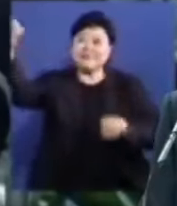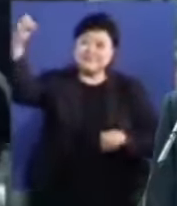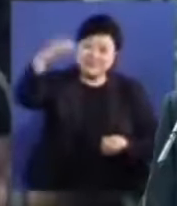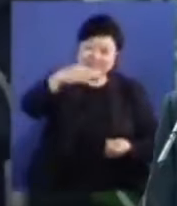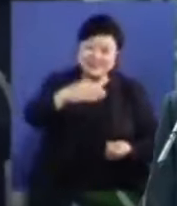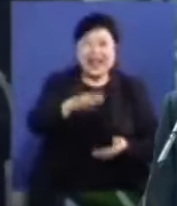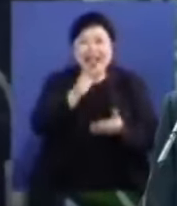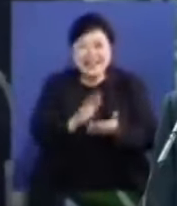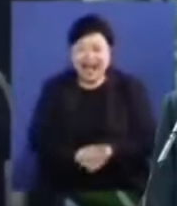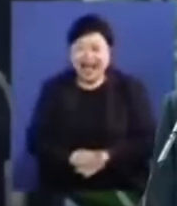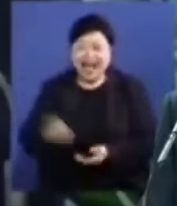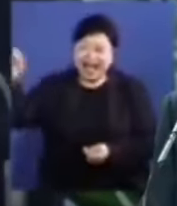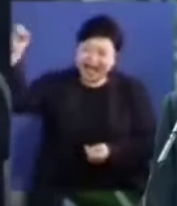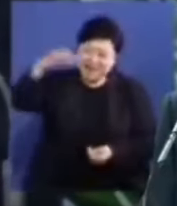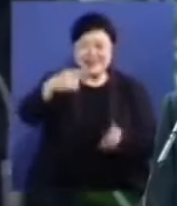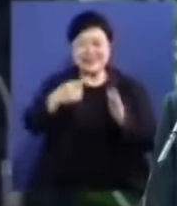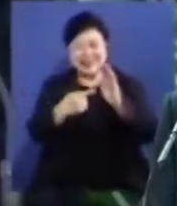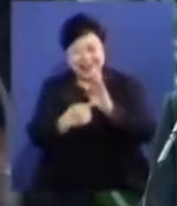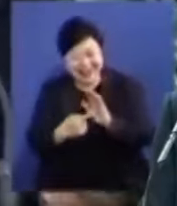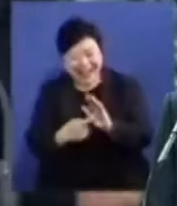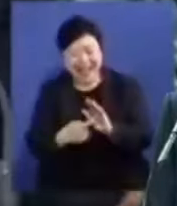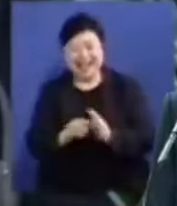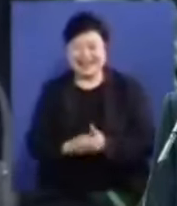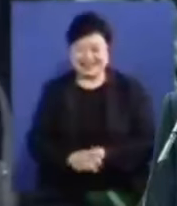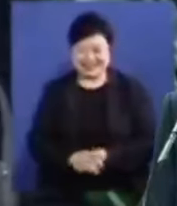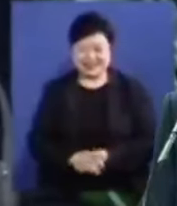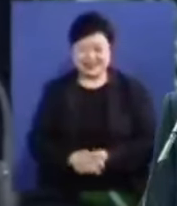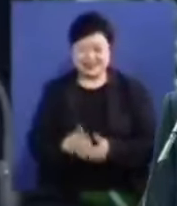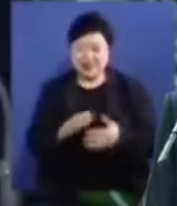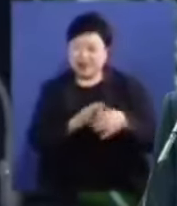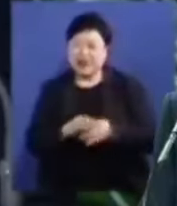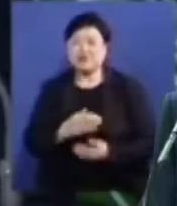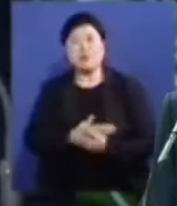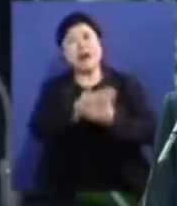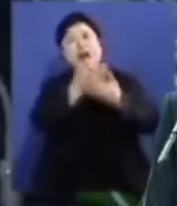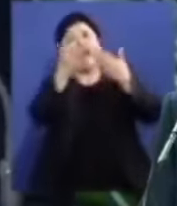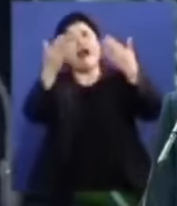야 빛이다. 항상 밝으면